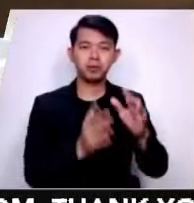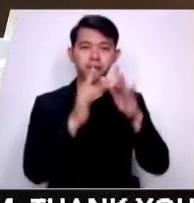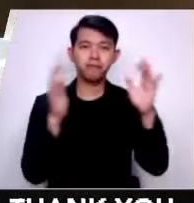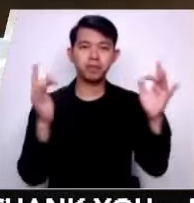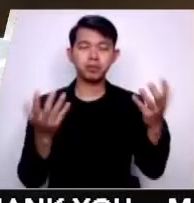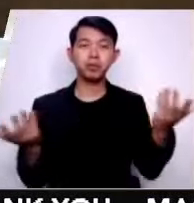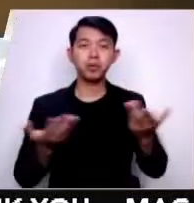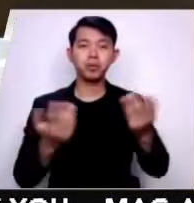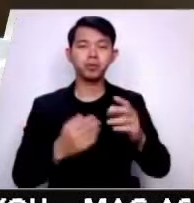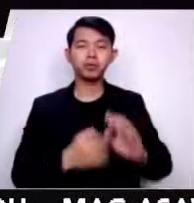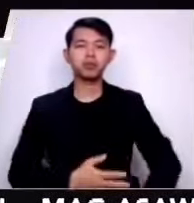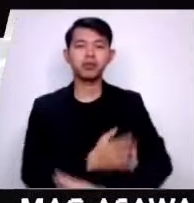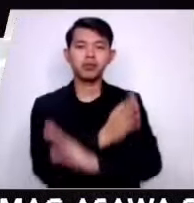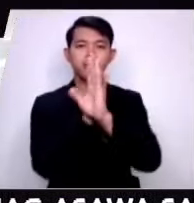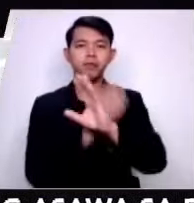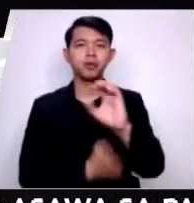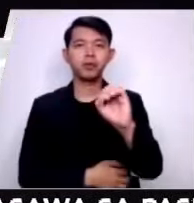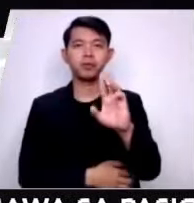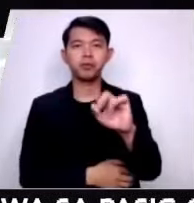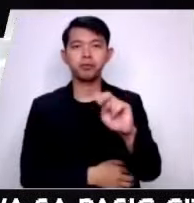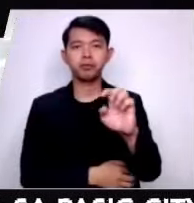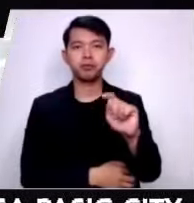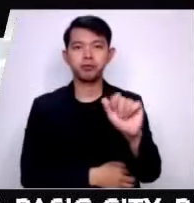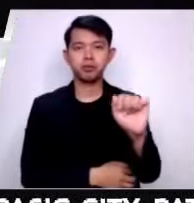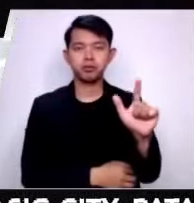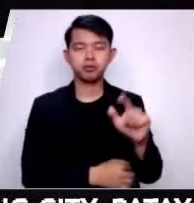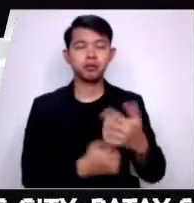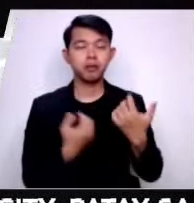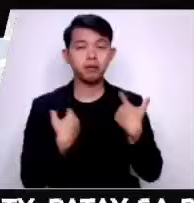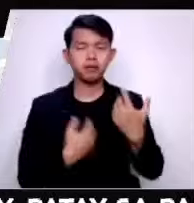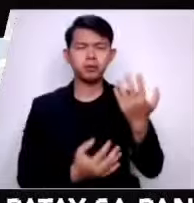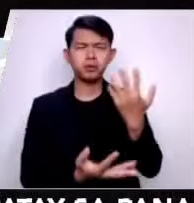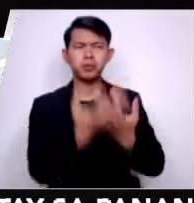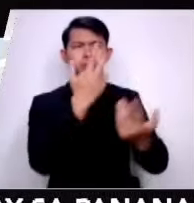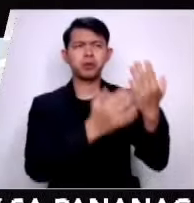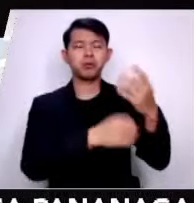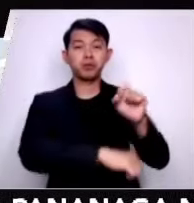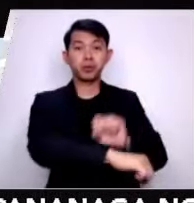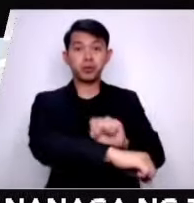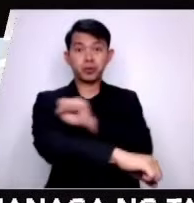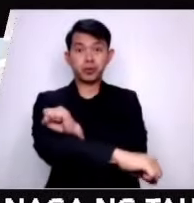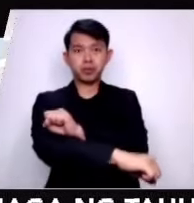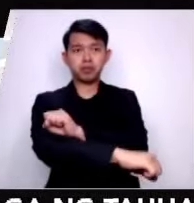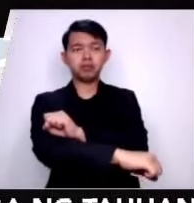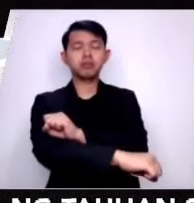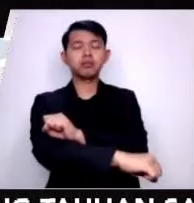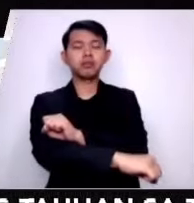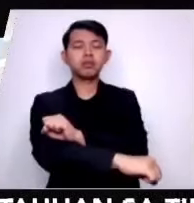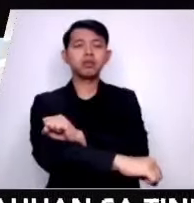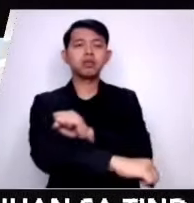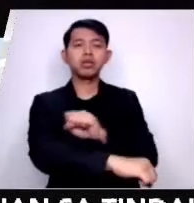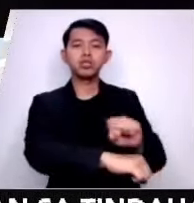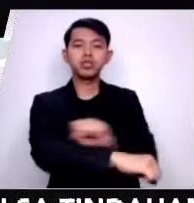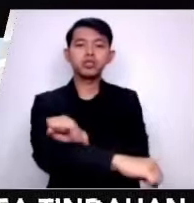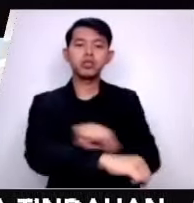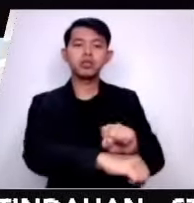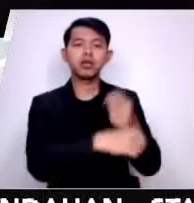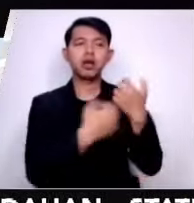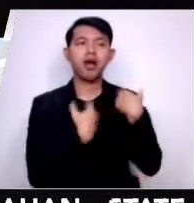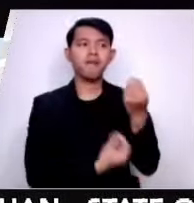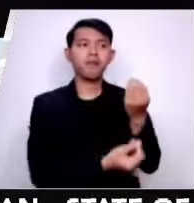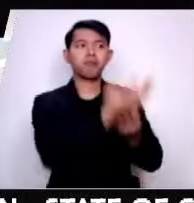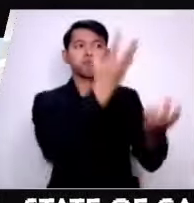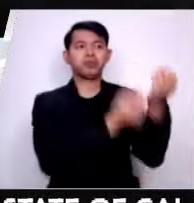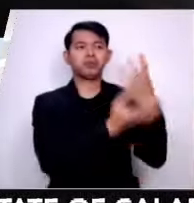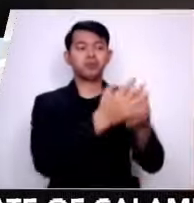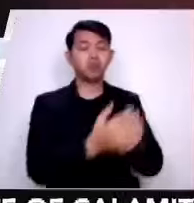Oriental. Nasunog din ang itaas na bahagi ng stage kung saan nakalagay umano ang mga mini fireworks. Mabuti na lang at may